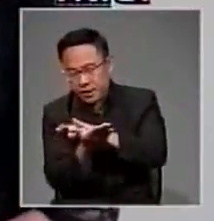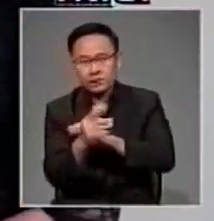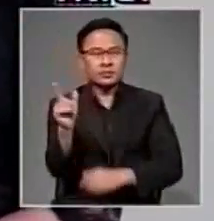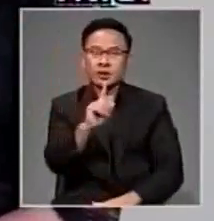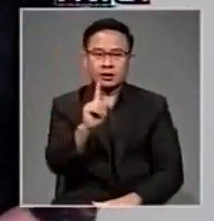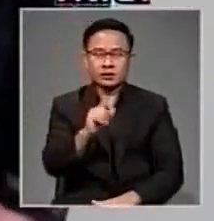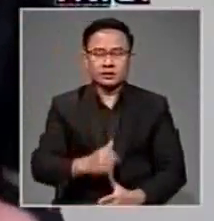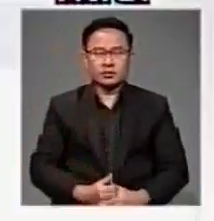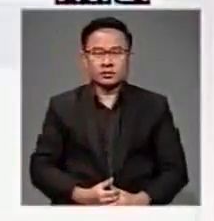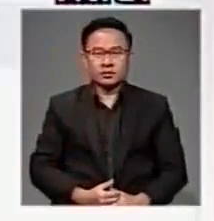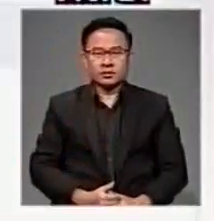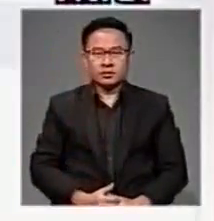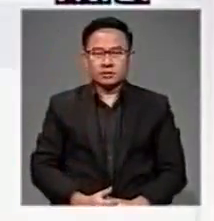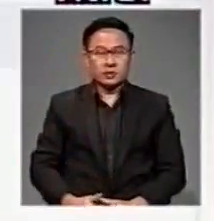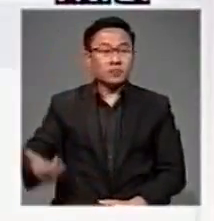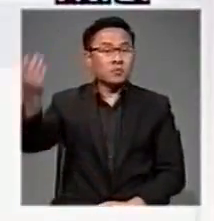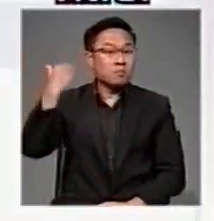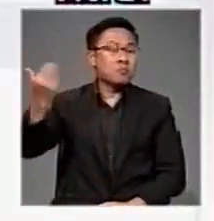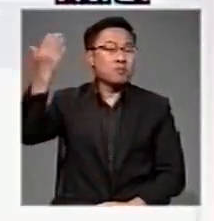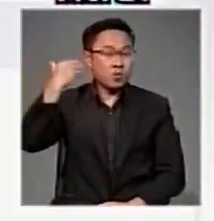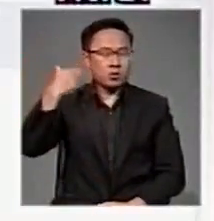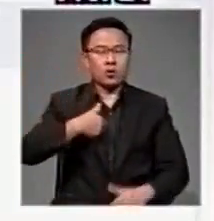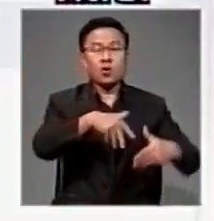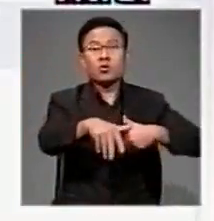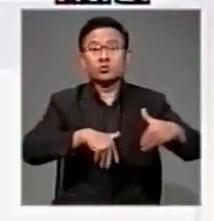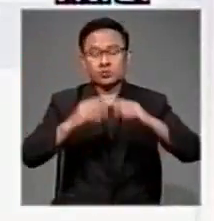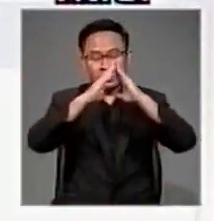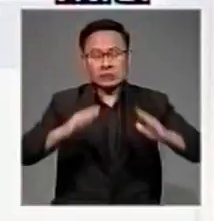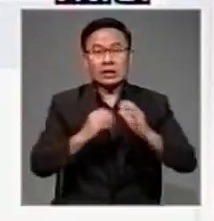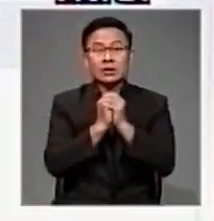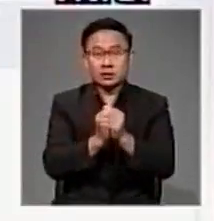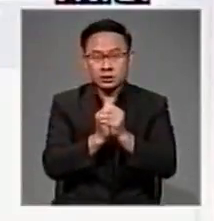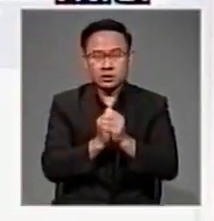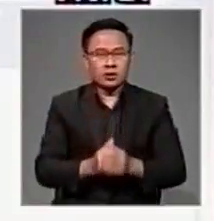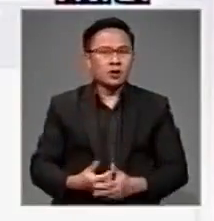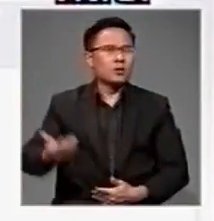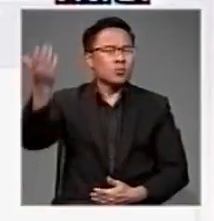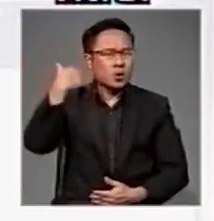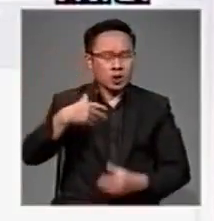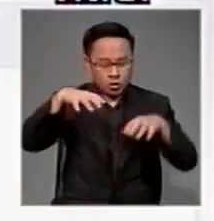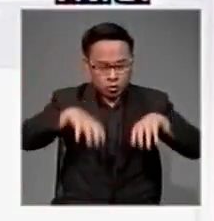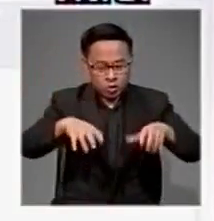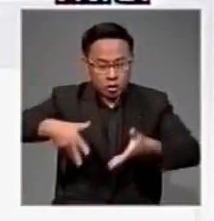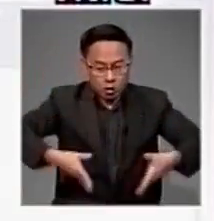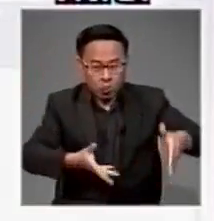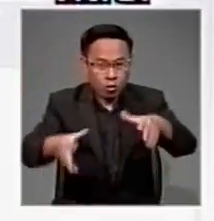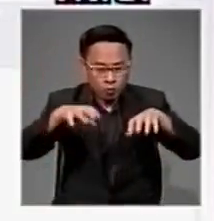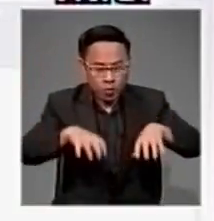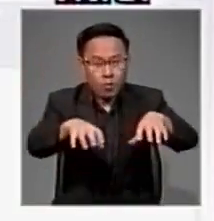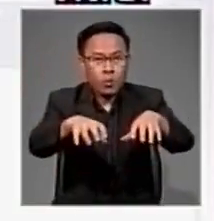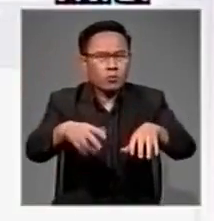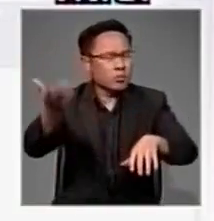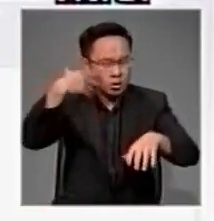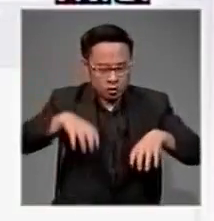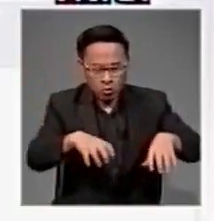ที่อยู่ริมคลองเนี่ยเป็นอย่างไรและปัจจุบันเนี่ยแตกต่างจากอดีตอย่างไรบ้างคะ ครับผมคือความเป็นมาคือของชุมชนนะครับ ค่ะ ปกติแ